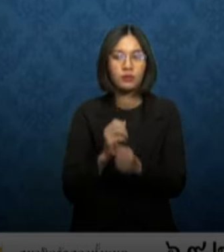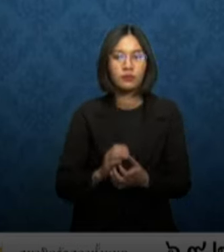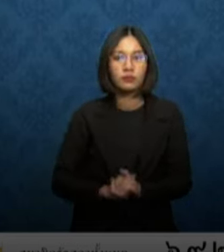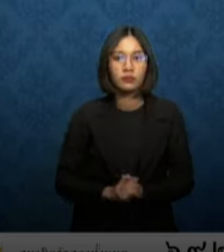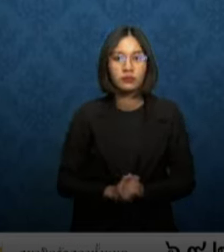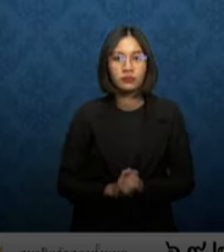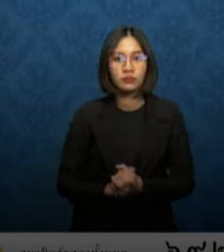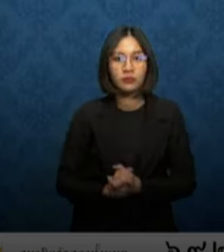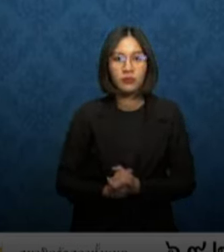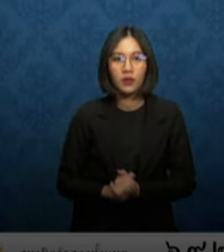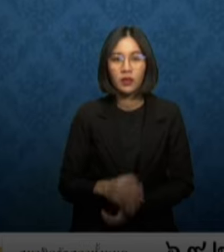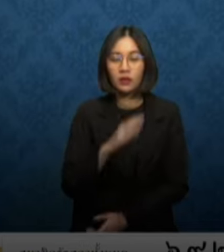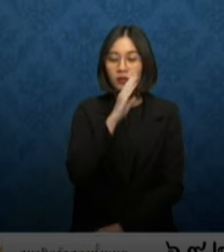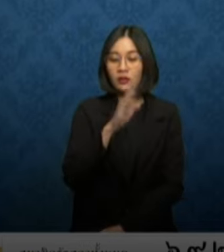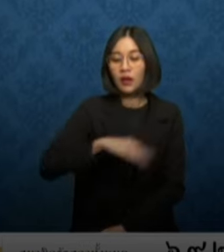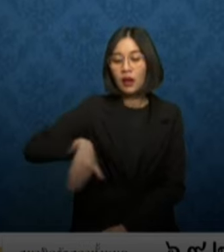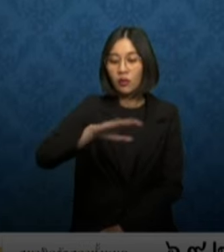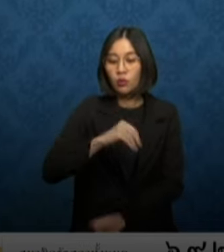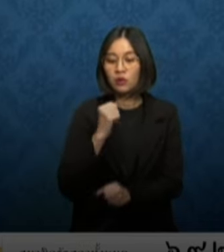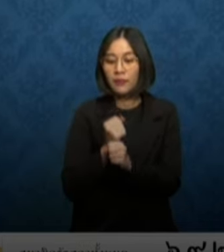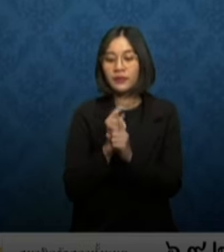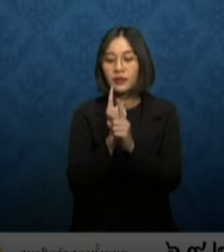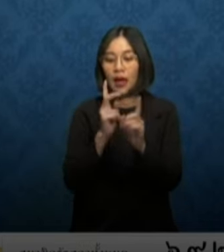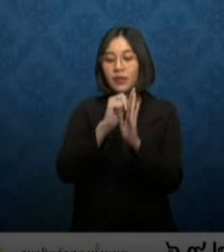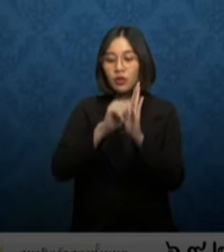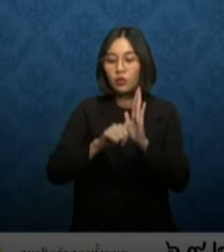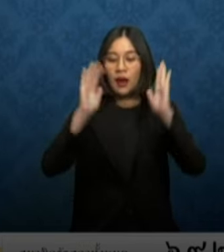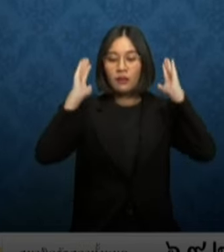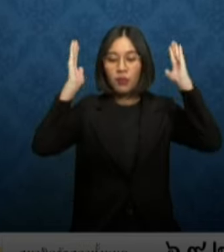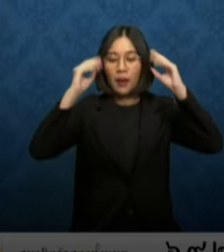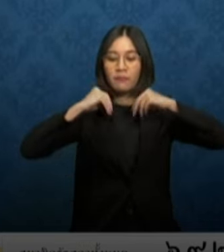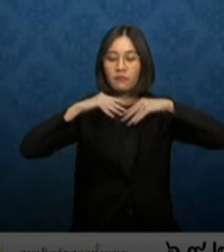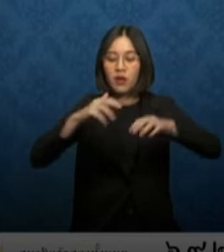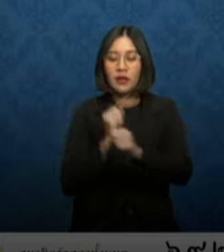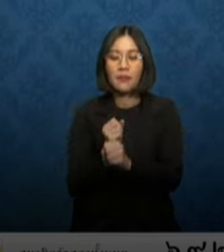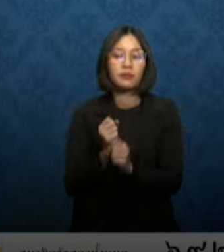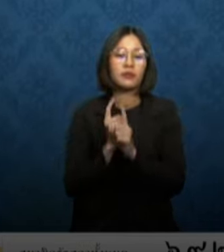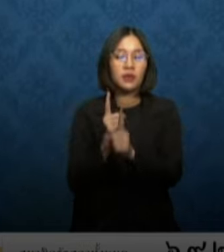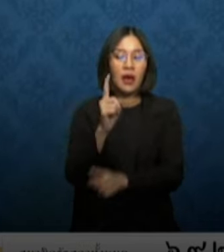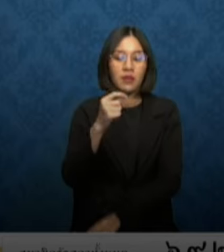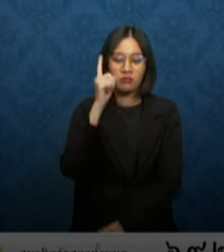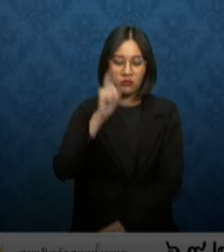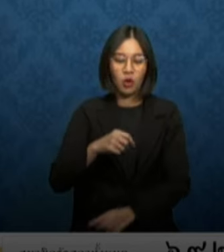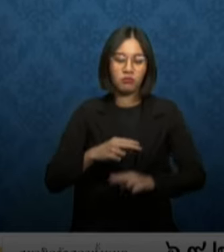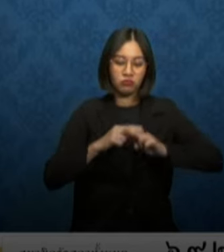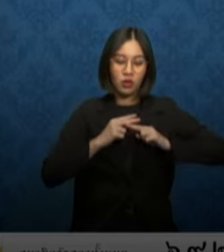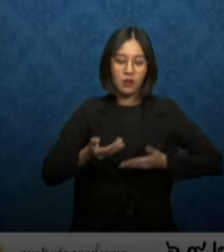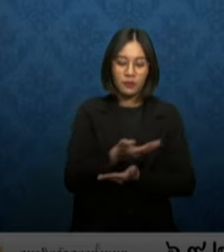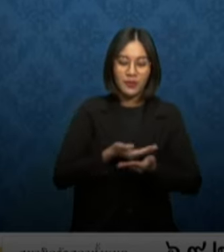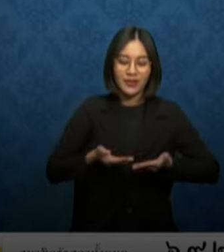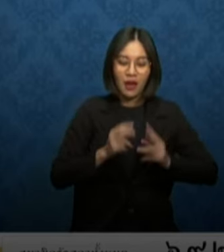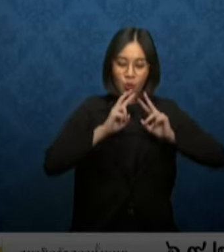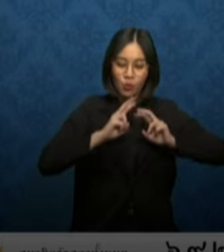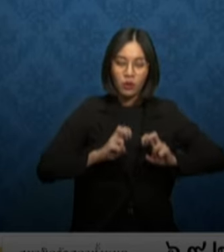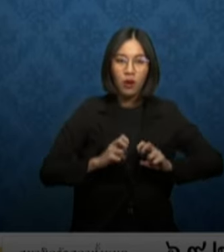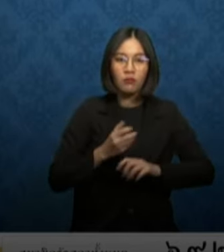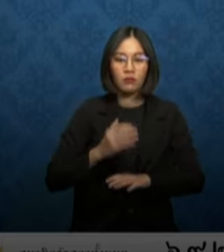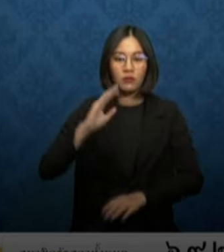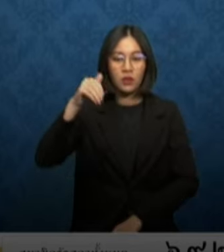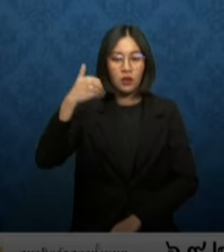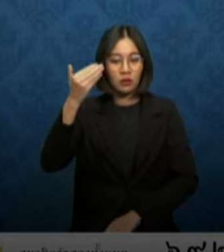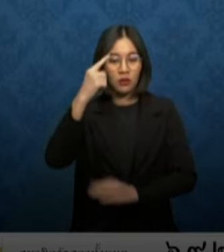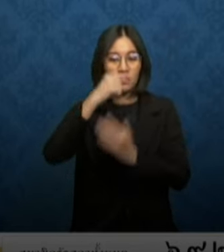กันถ้าพวกท่านไม่สามารถทำตามนโยบายที่หาเสียงไว้ได้ควรพิจารณาตนเองด้วยครับก่อนที่ประเทศ